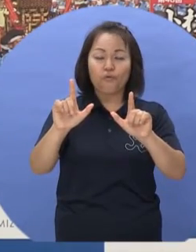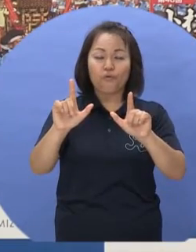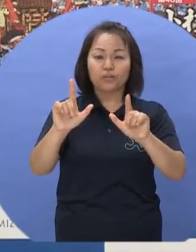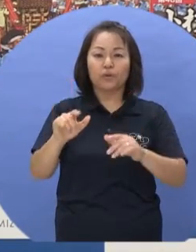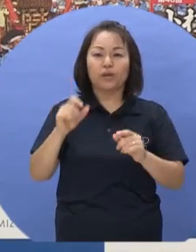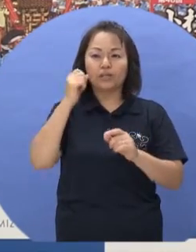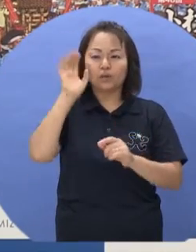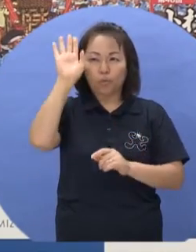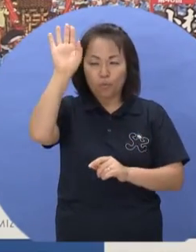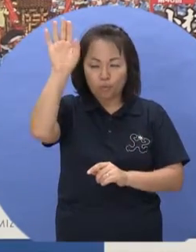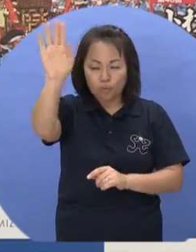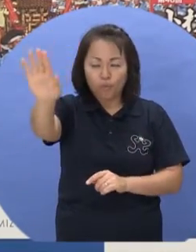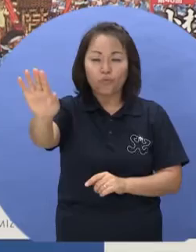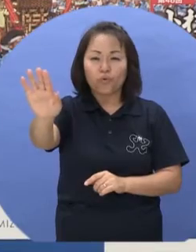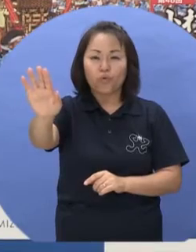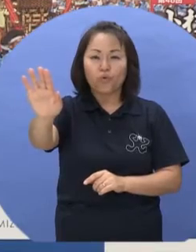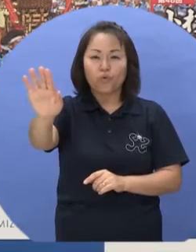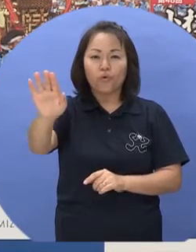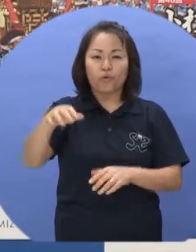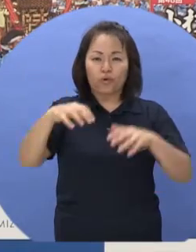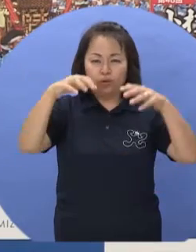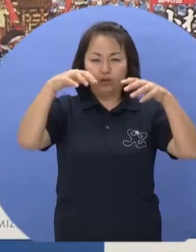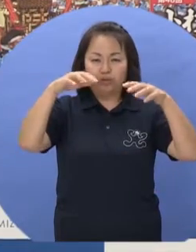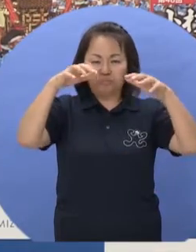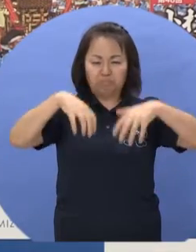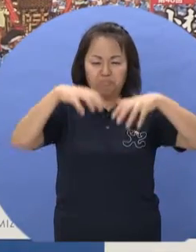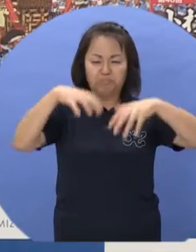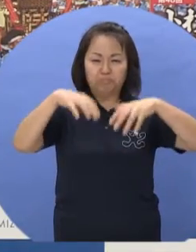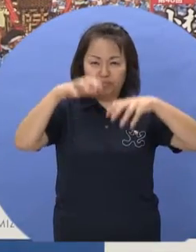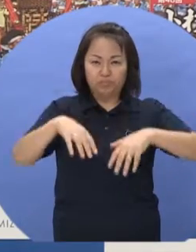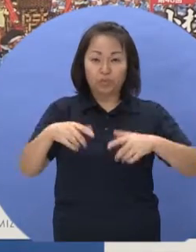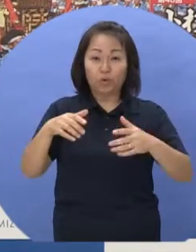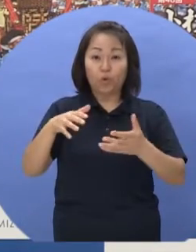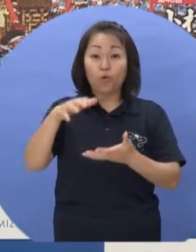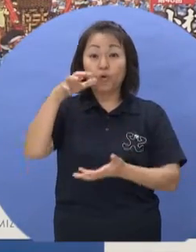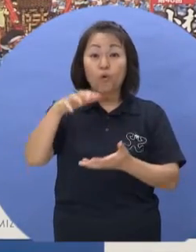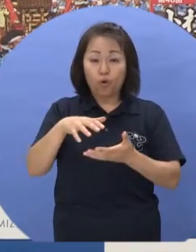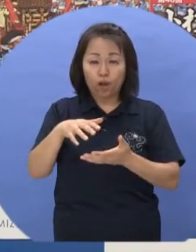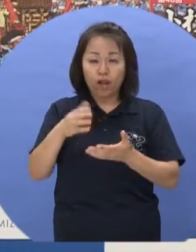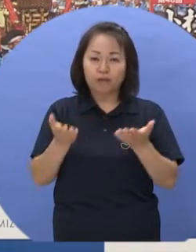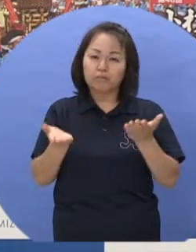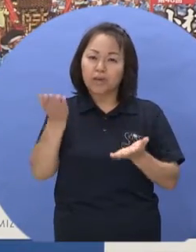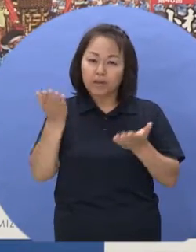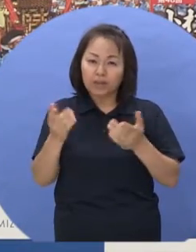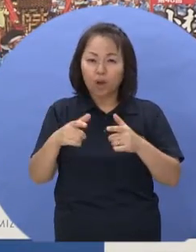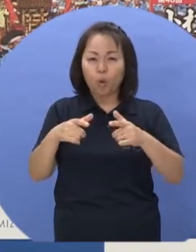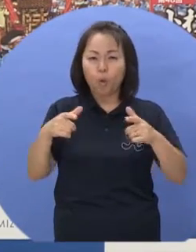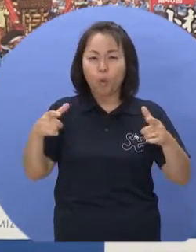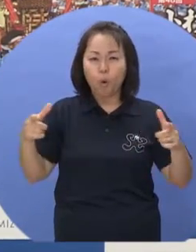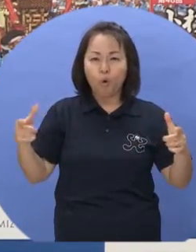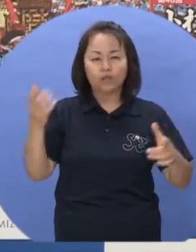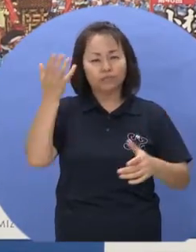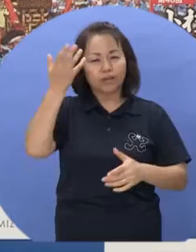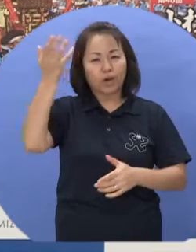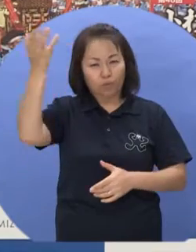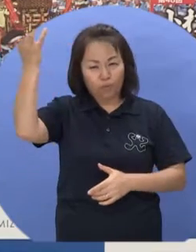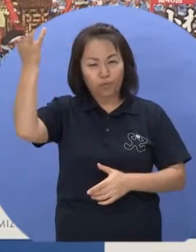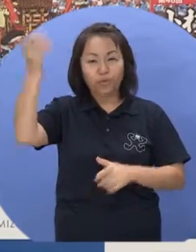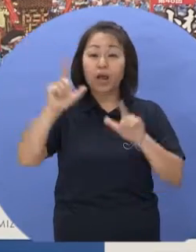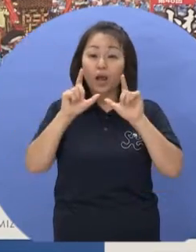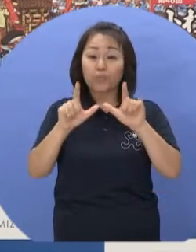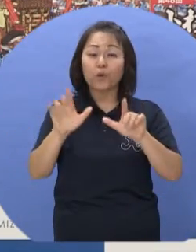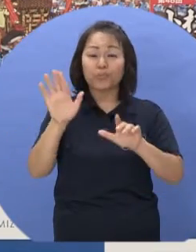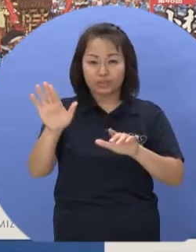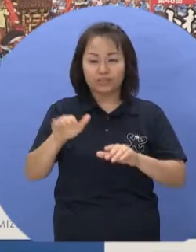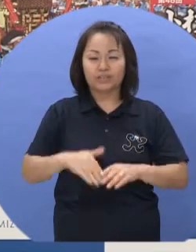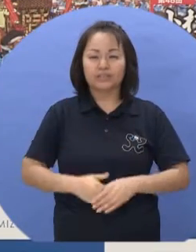ですね、の降水量が平年より多い見込みであるという発表がございました。例年梅雨明